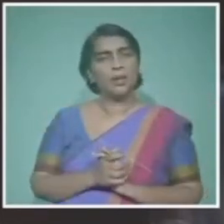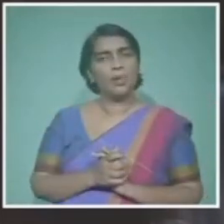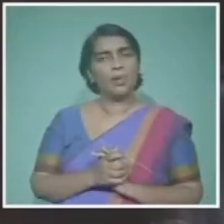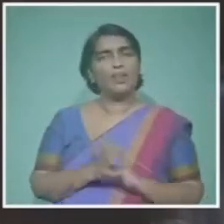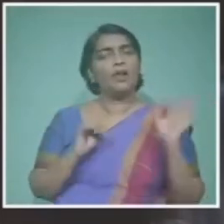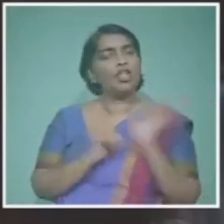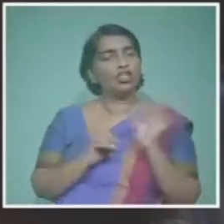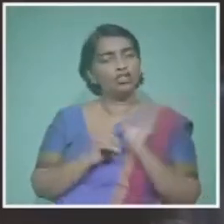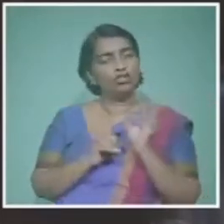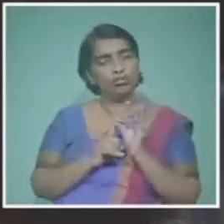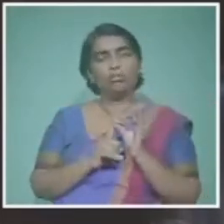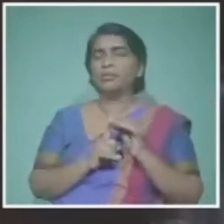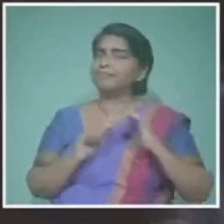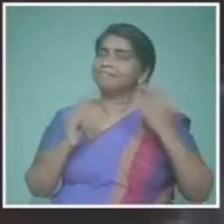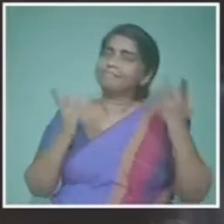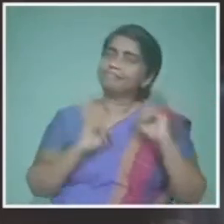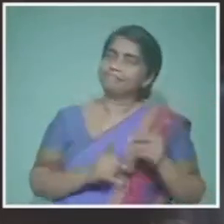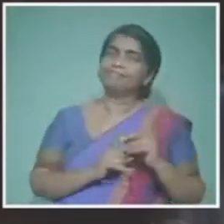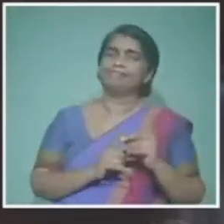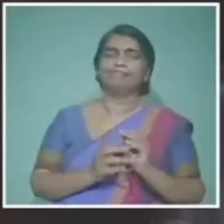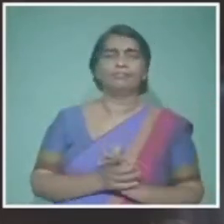Dupat kama, poverty low, adu,